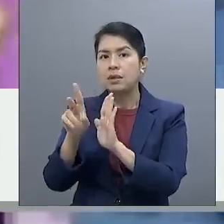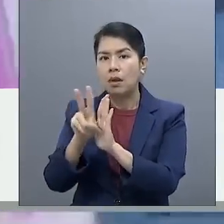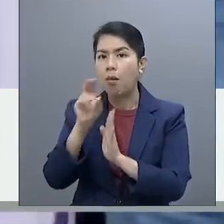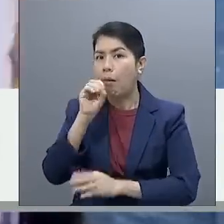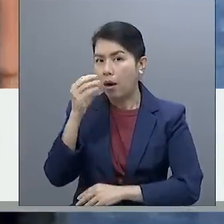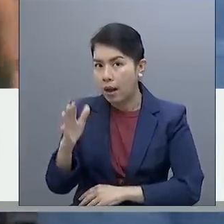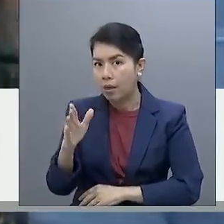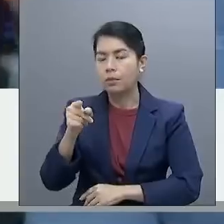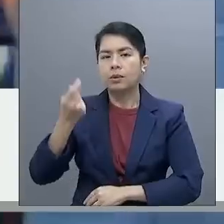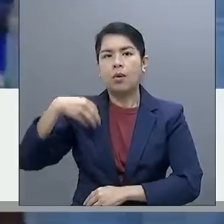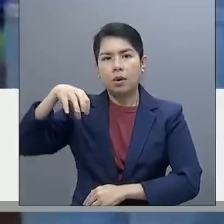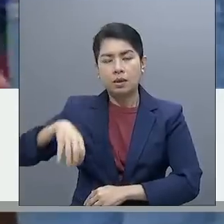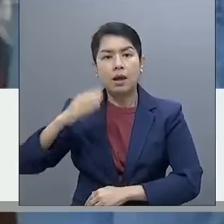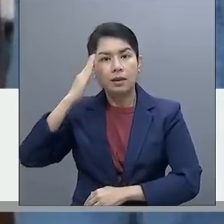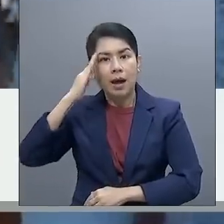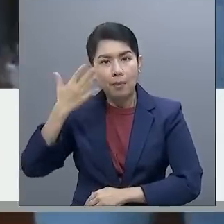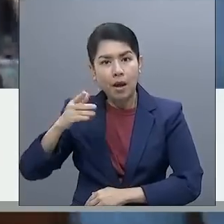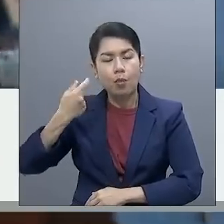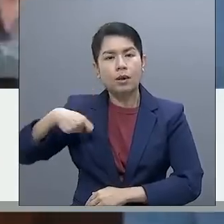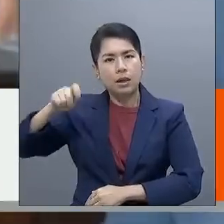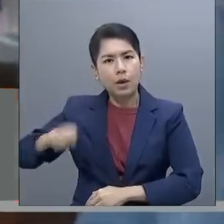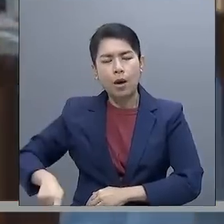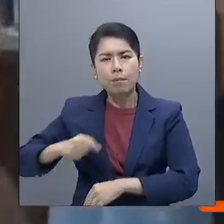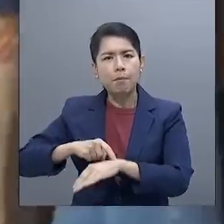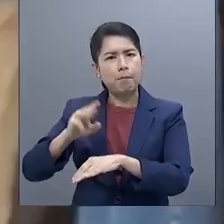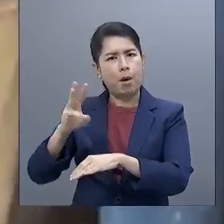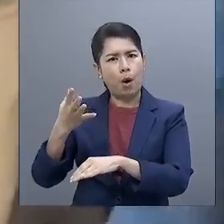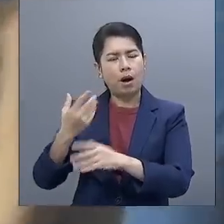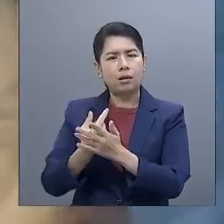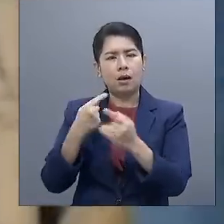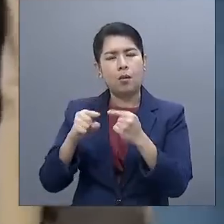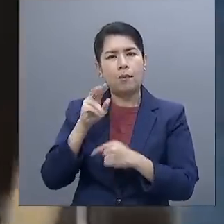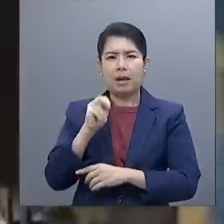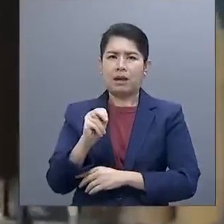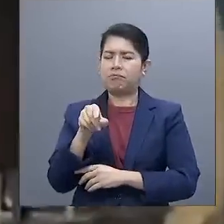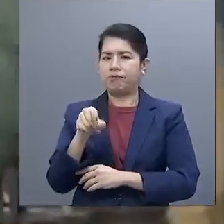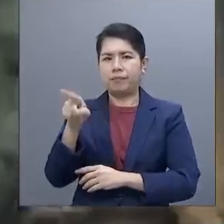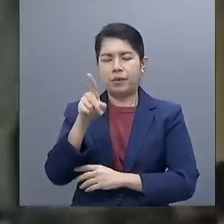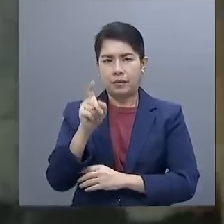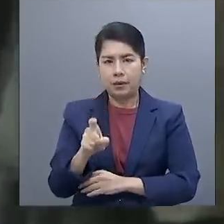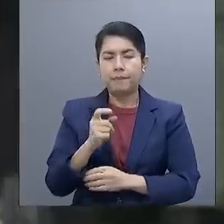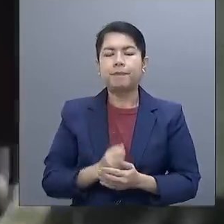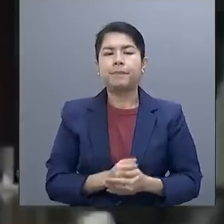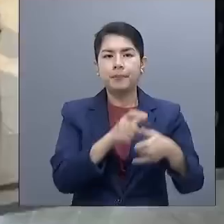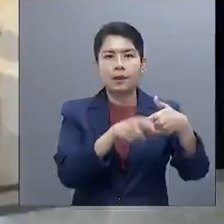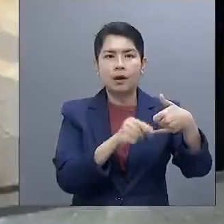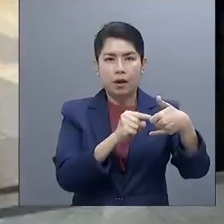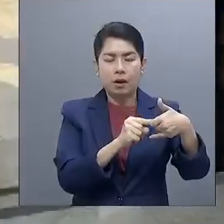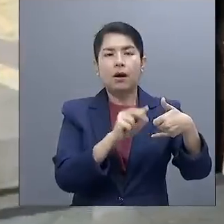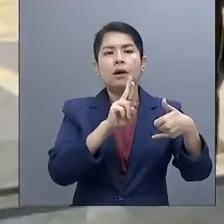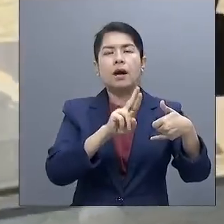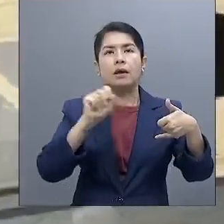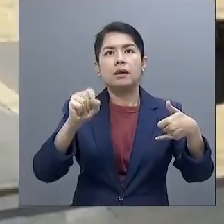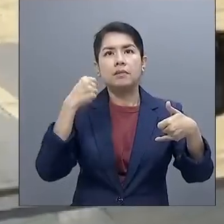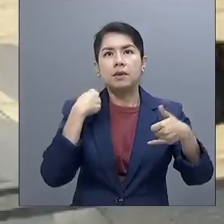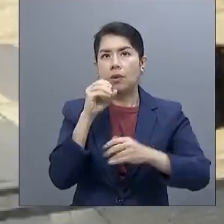ลรู้อยู่แล้วว่าทนายความไม่สะดวกนะคะขณะที่นายรังสิมันต์โรมเสริมว่าคำถามที่สำคัญก็คือกระบวนการ